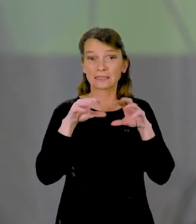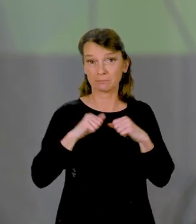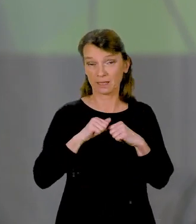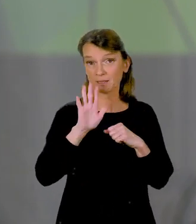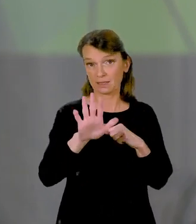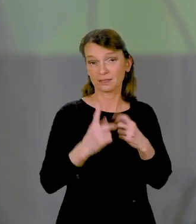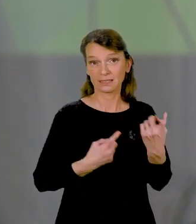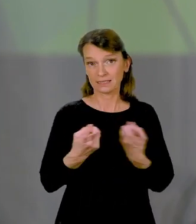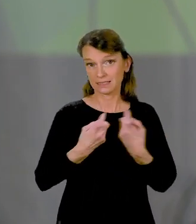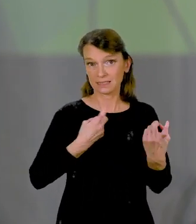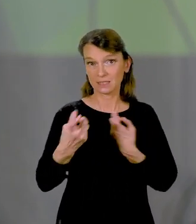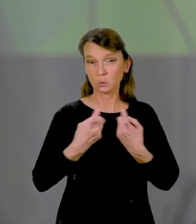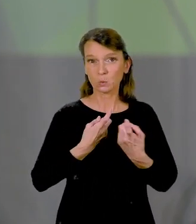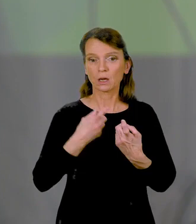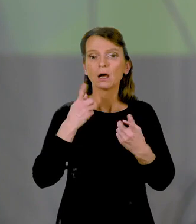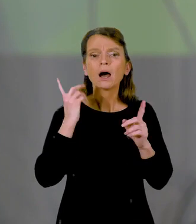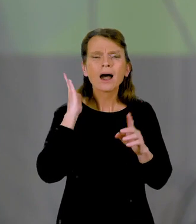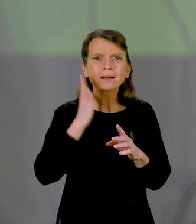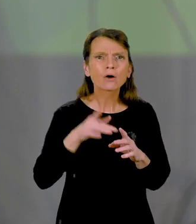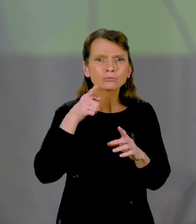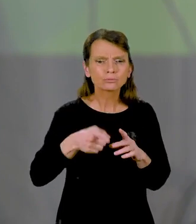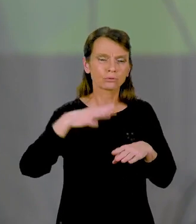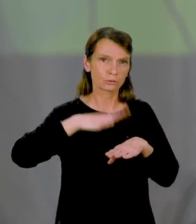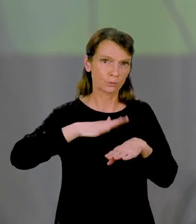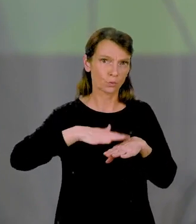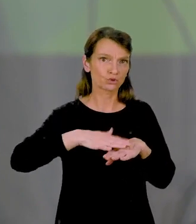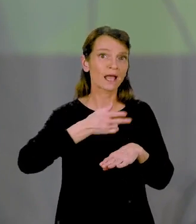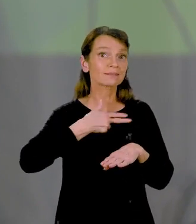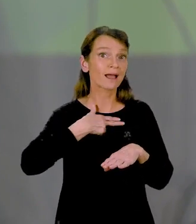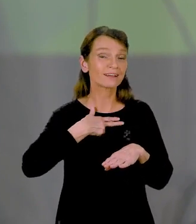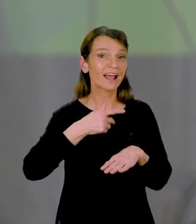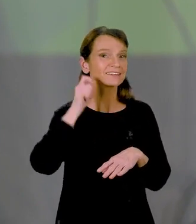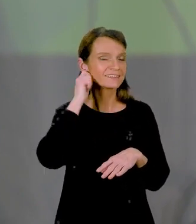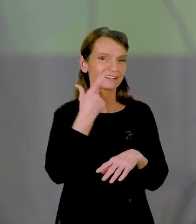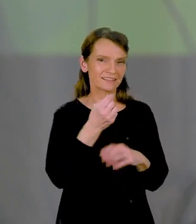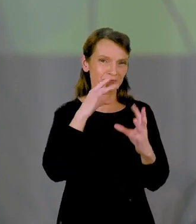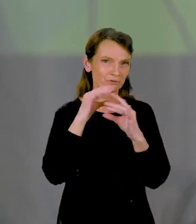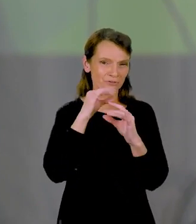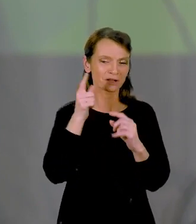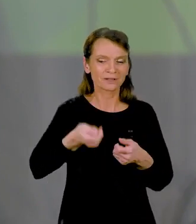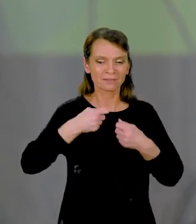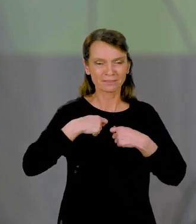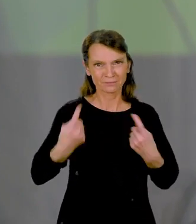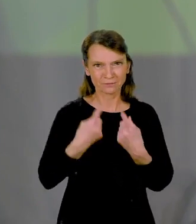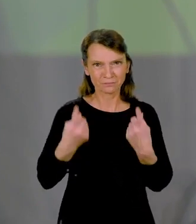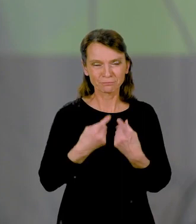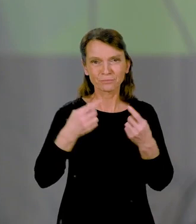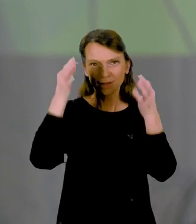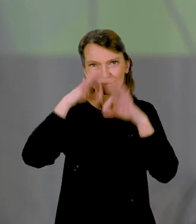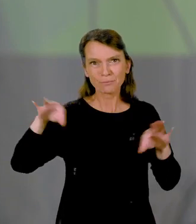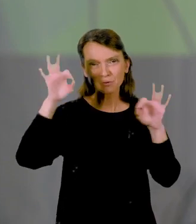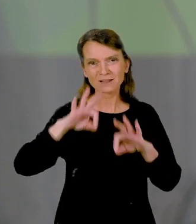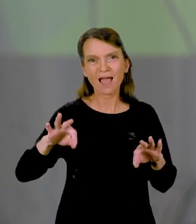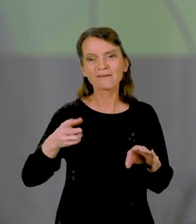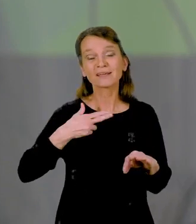izziv. In prav to sporoča tako nagrada Deklica s piščalko in k temu nas spodbuja proslava, ki jo